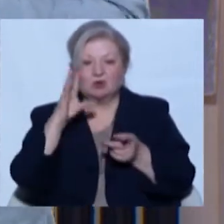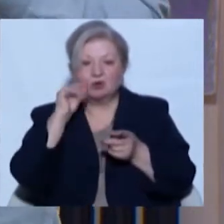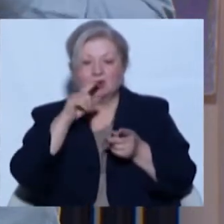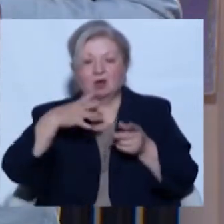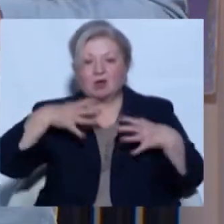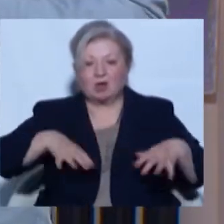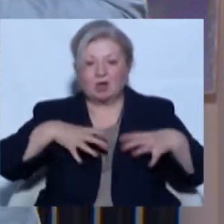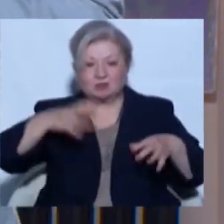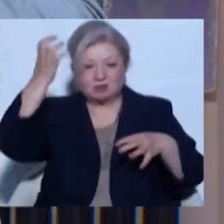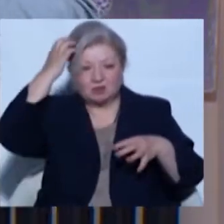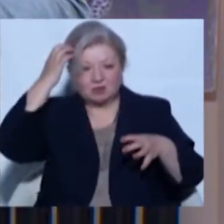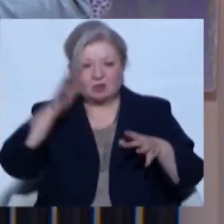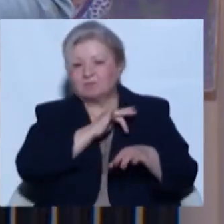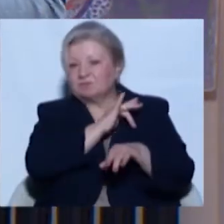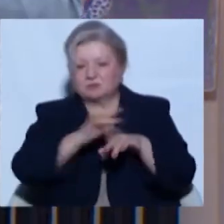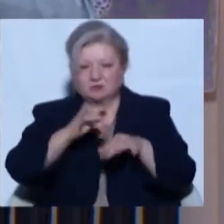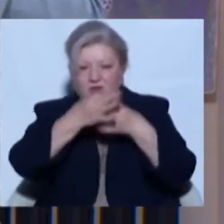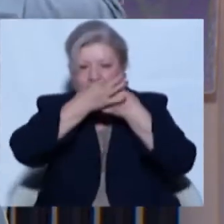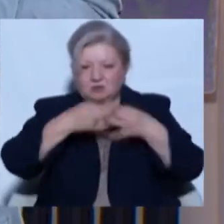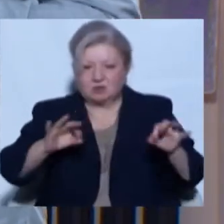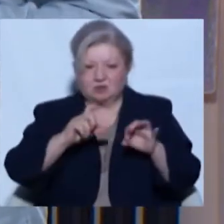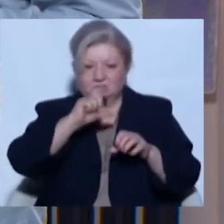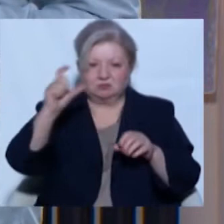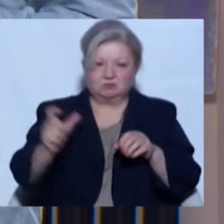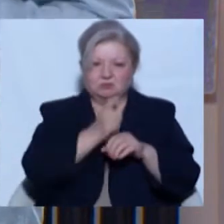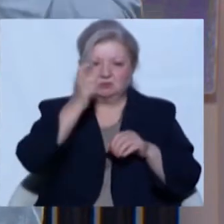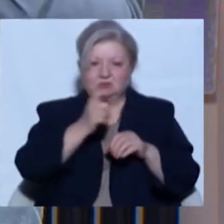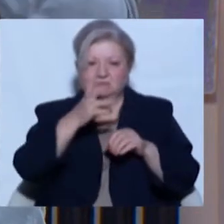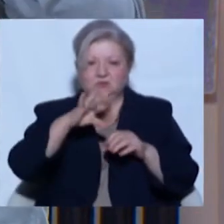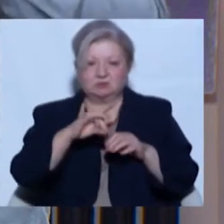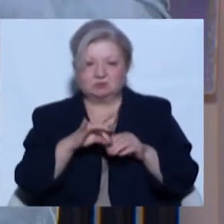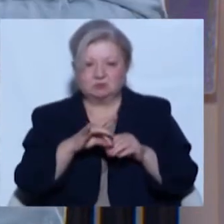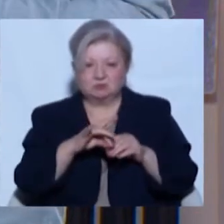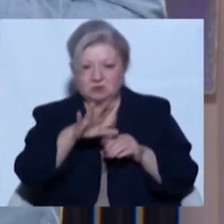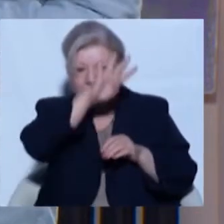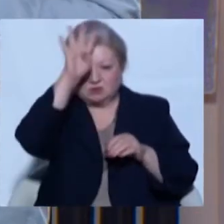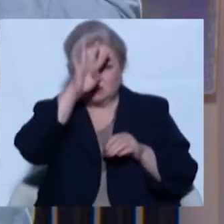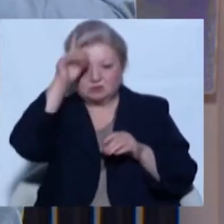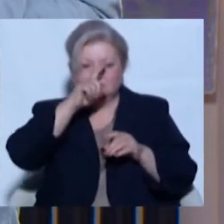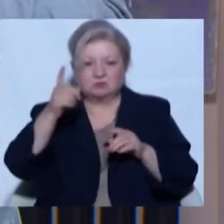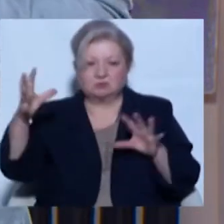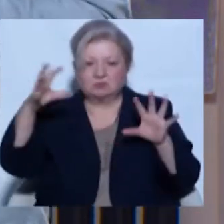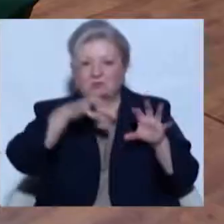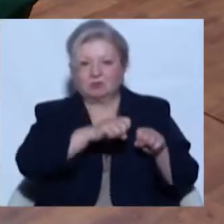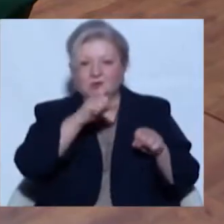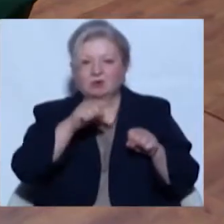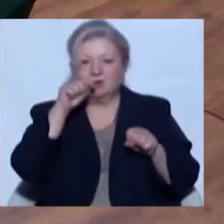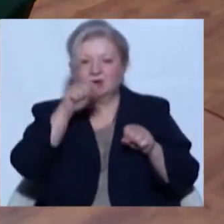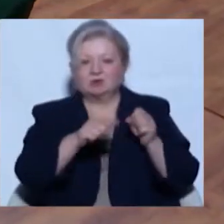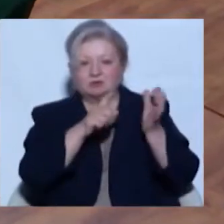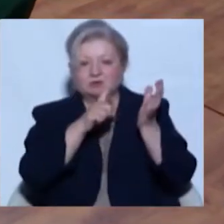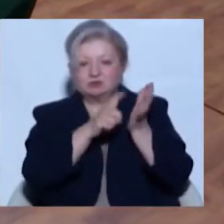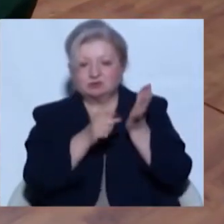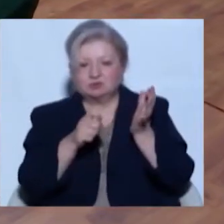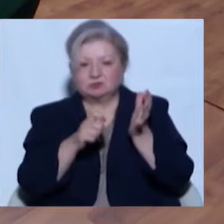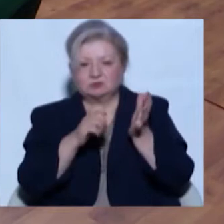ქართლ-კახეთმა მთლიანად მოახერხა განთავისუფლებინა ირანის ნომინალური ბატონობისაგან თავი. 1759 წელს